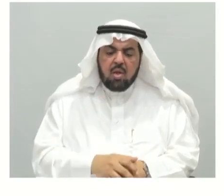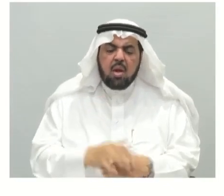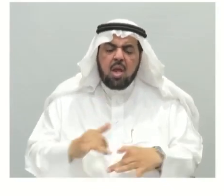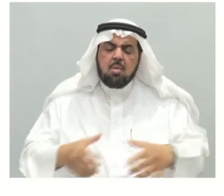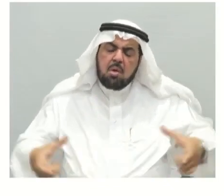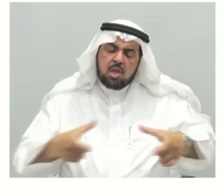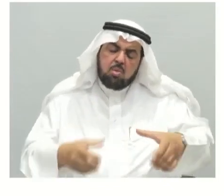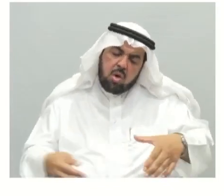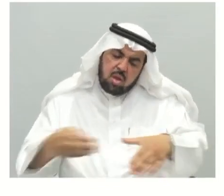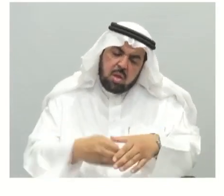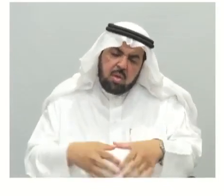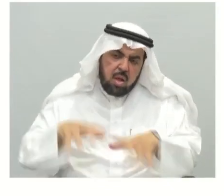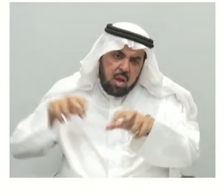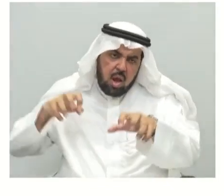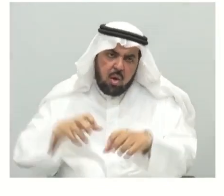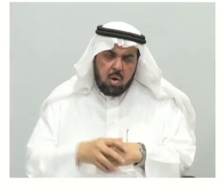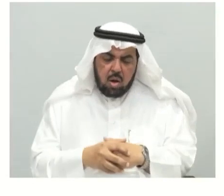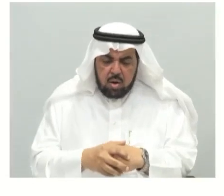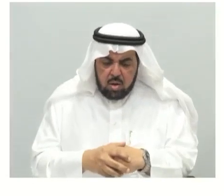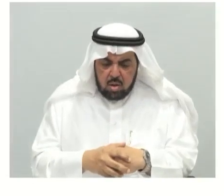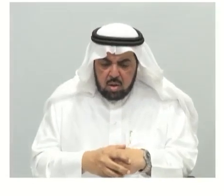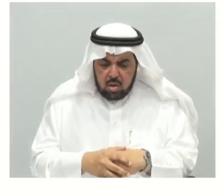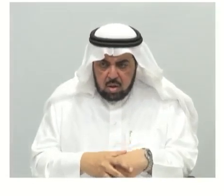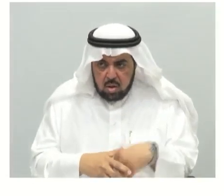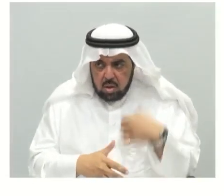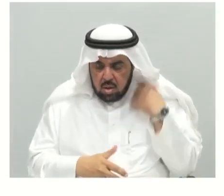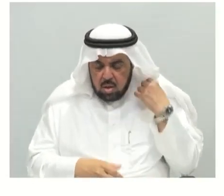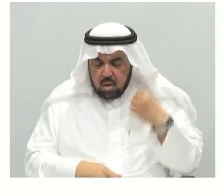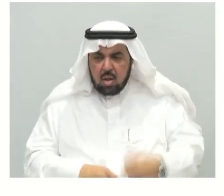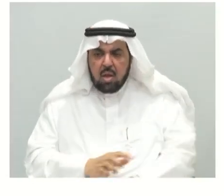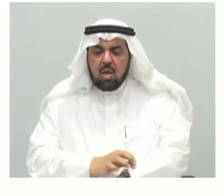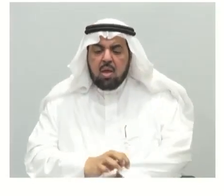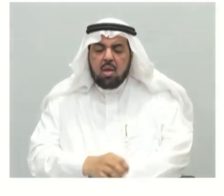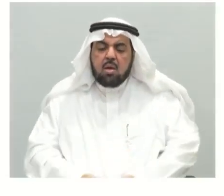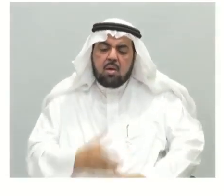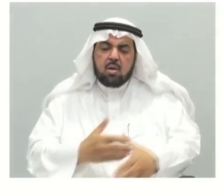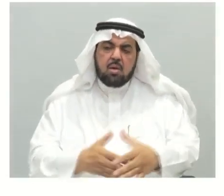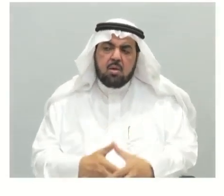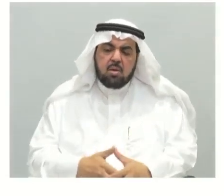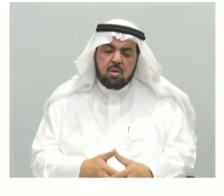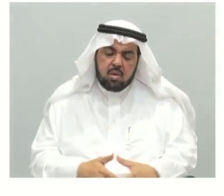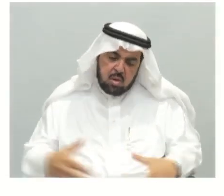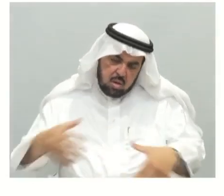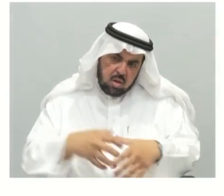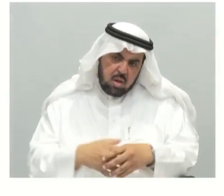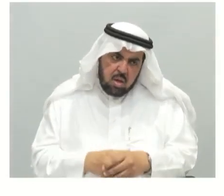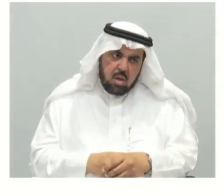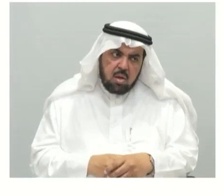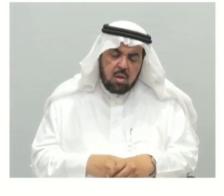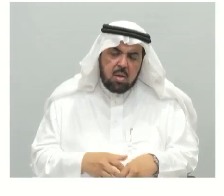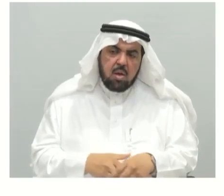اي مجموعه ينتمي هذا الحيوان مباشره نلاحظ من خلال الشكل وبعض التراكيب الى اي مجموعه ينتمي هذا الحيوان